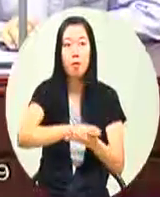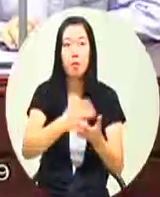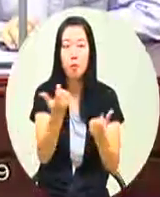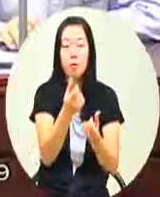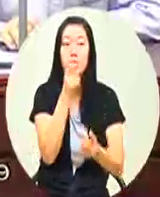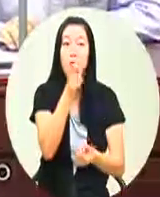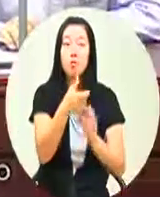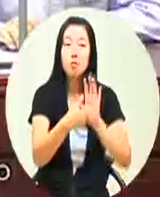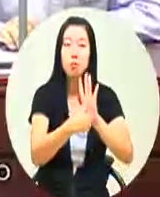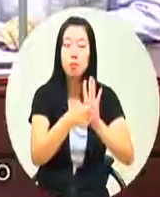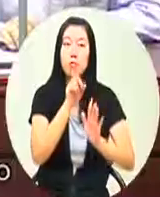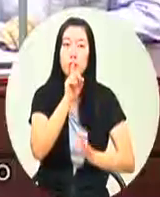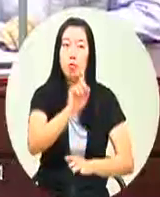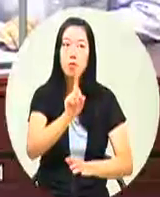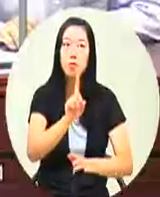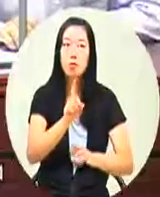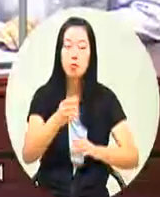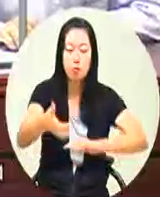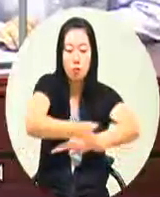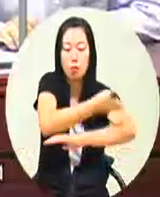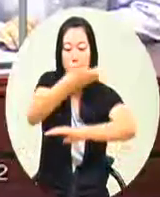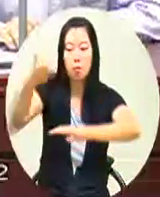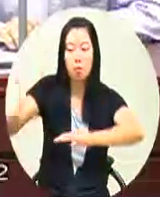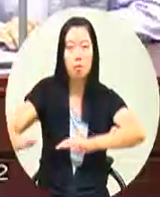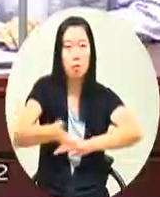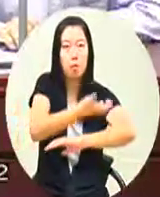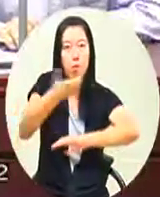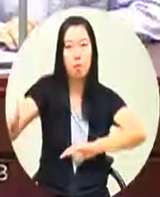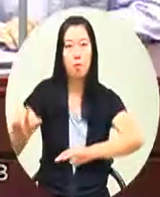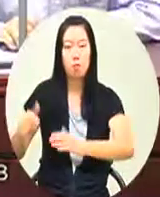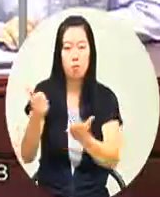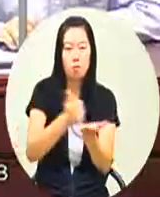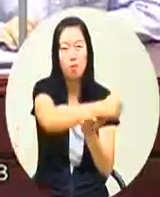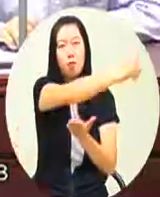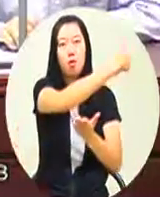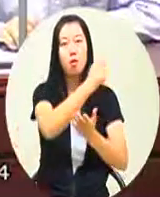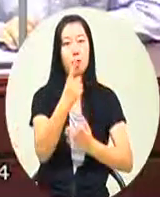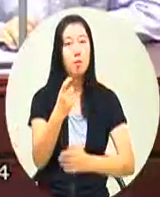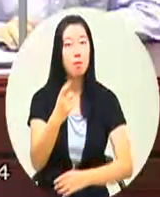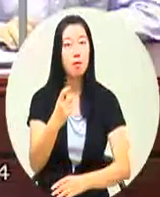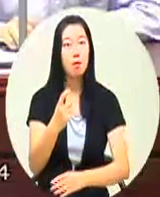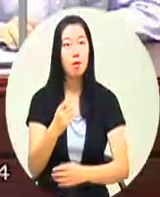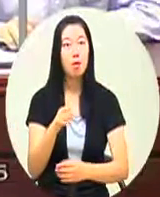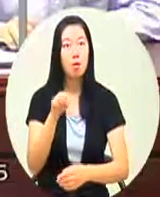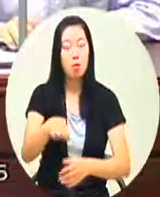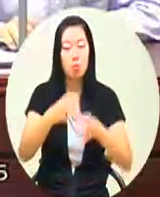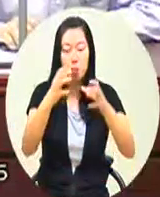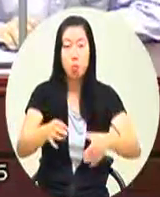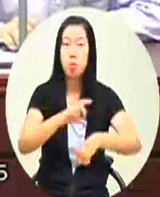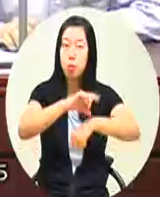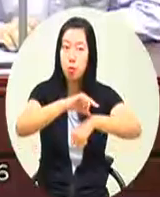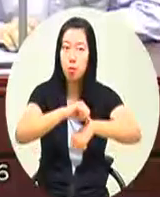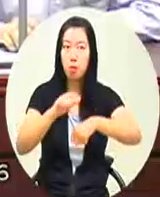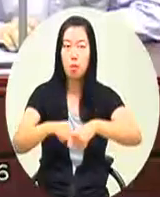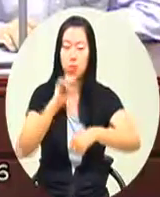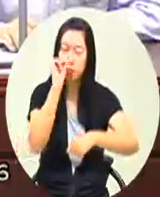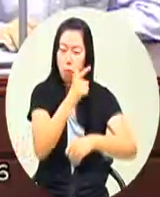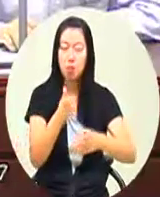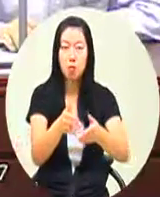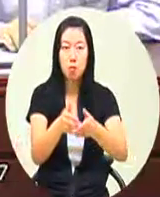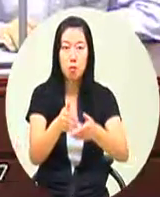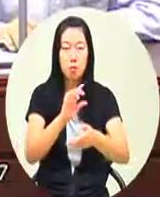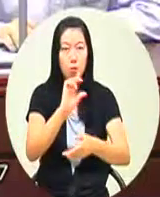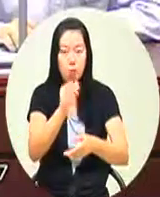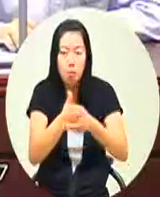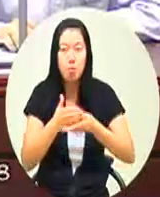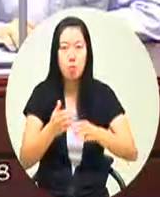做他先把它搬到旁边去，因为他没有办法运出来。那另外就是说办的这个时间点他们也是要特别注意，所以刚